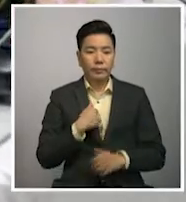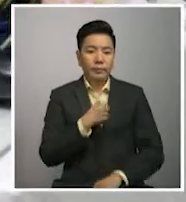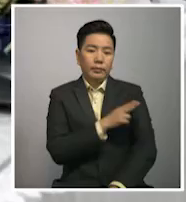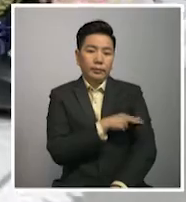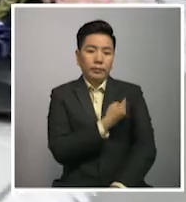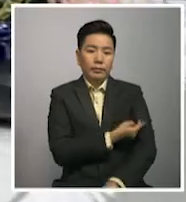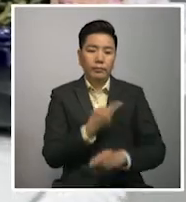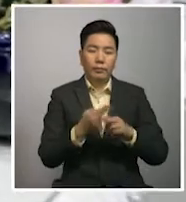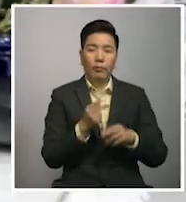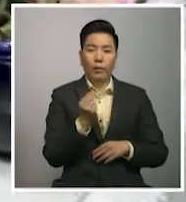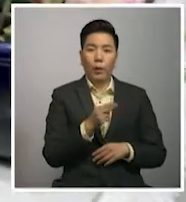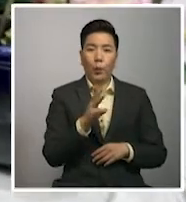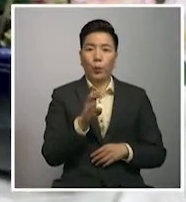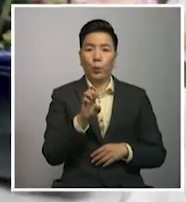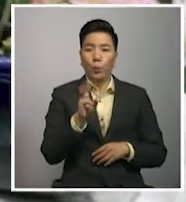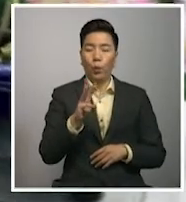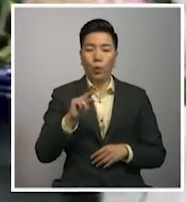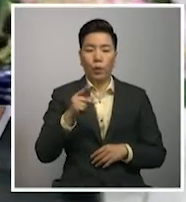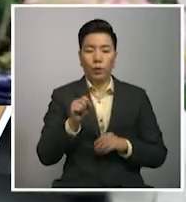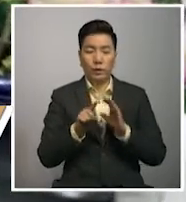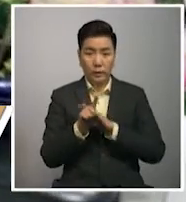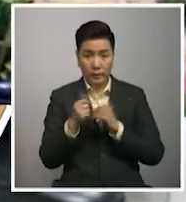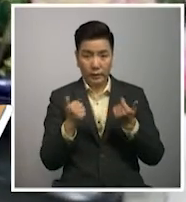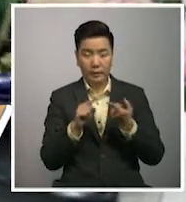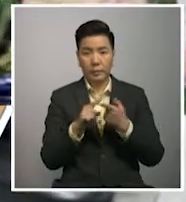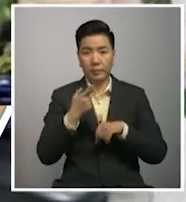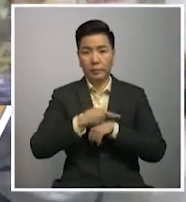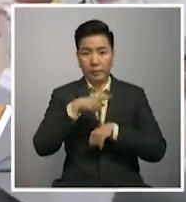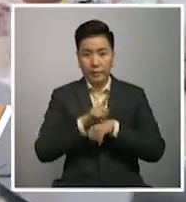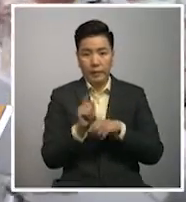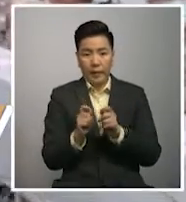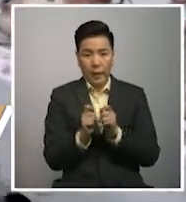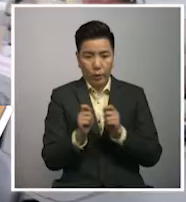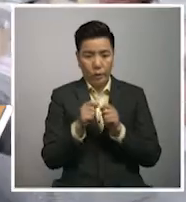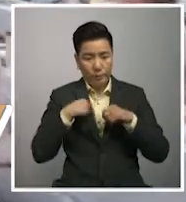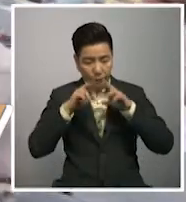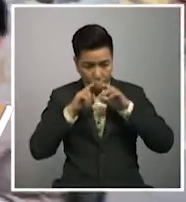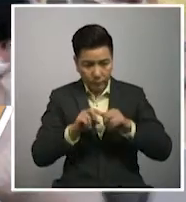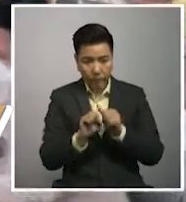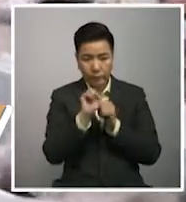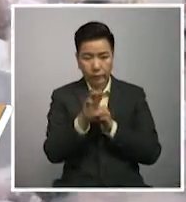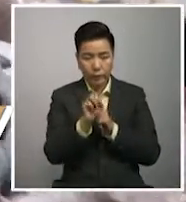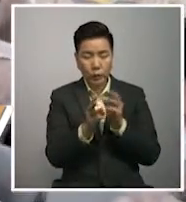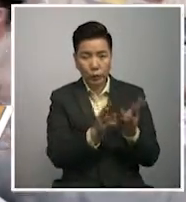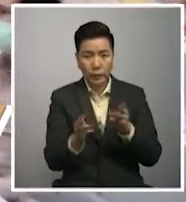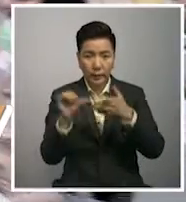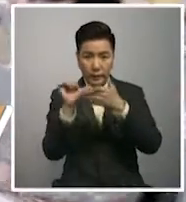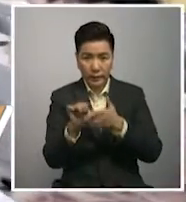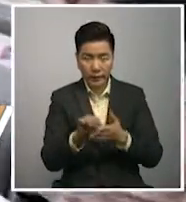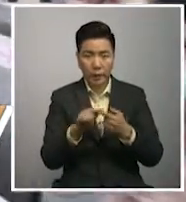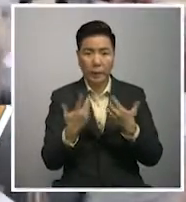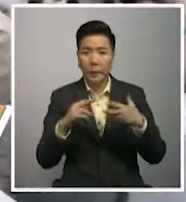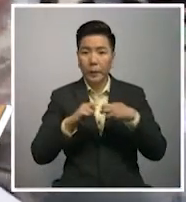วีวงศ์จุลกะมนตรีสมาชิกวุฒิสภาในฐานะประธานคณะอนุกรรมการศึกษาเสนอแนะแนวทางป้องกันและ